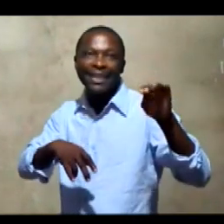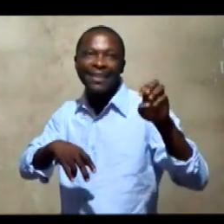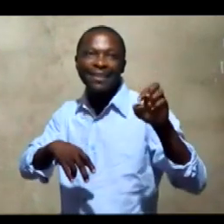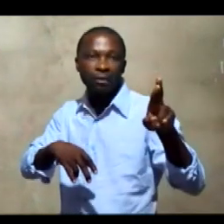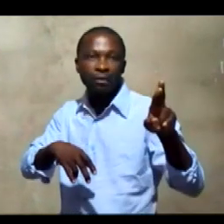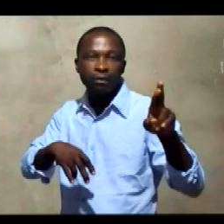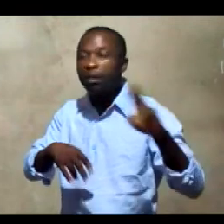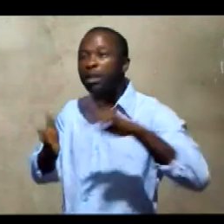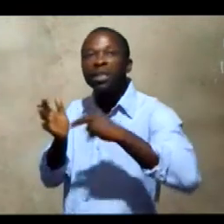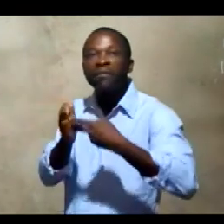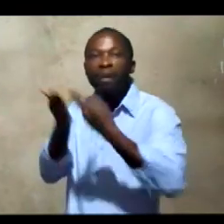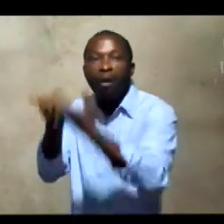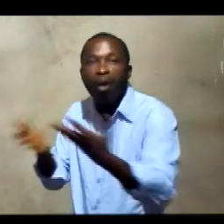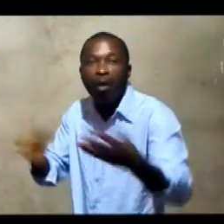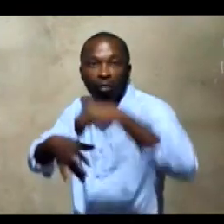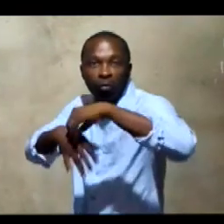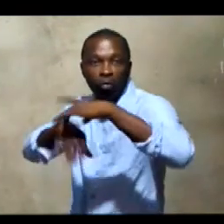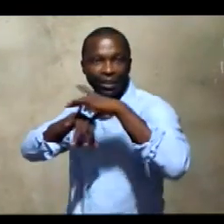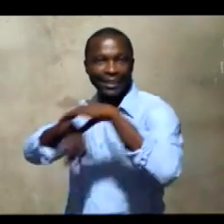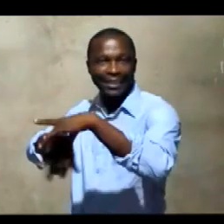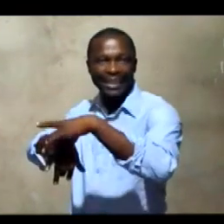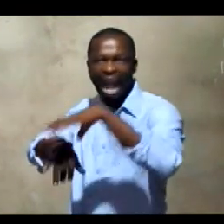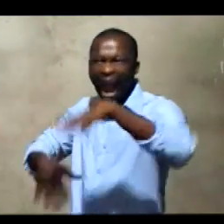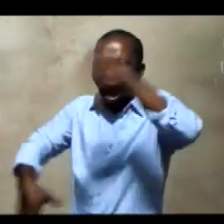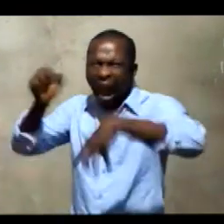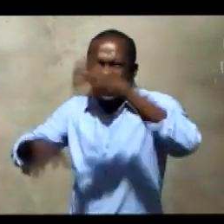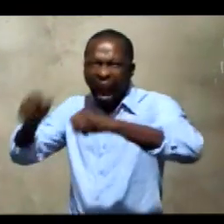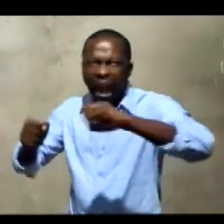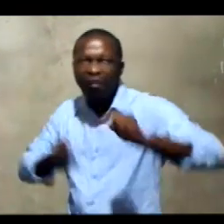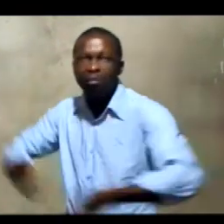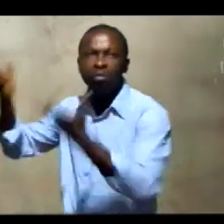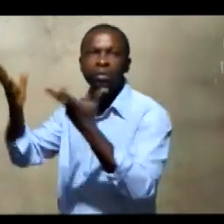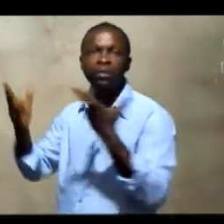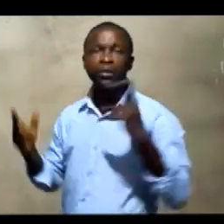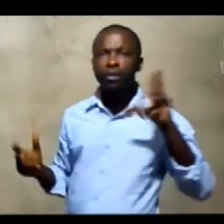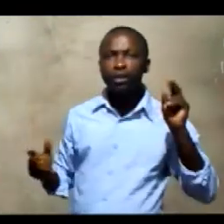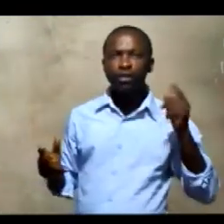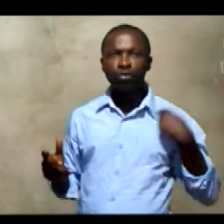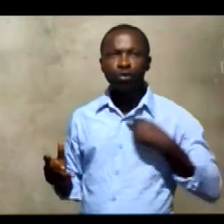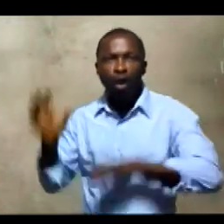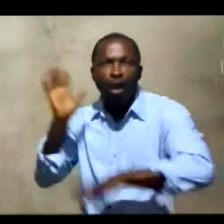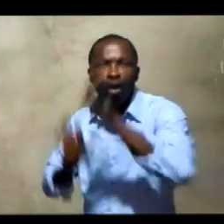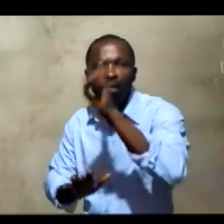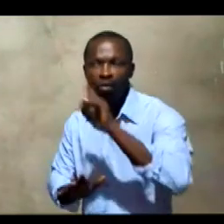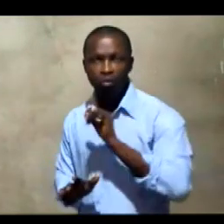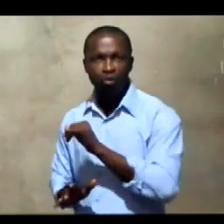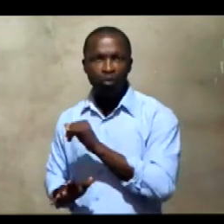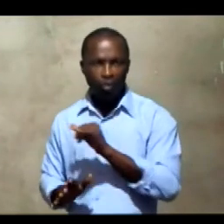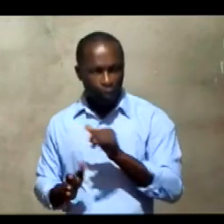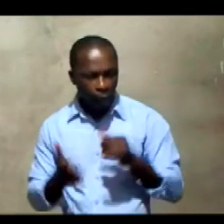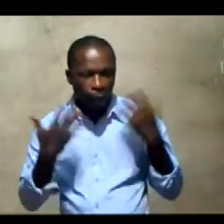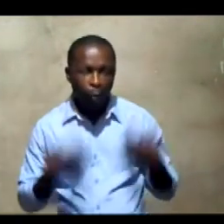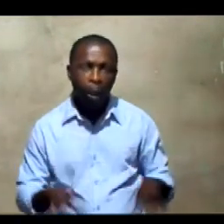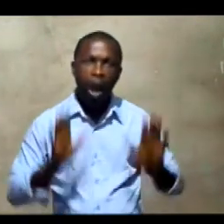sera une bonne nouvelle pour les investisseurs étrangers, surtout que l'Éthiopie a des minerais de grande valeur. Donc, ils ont décidé à